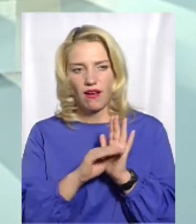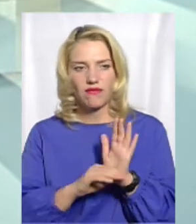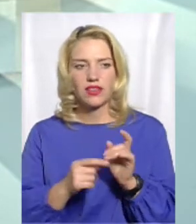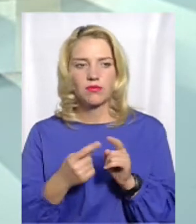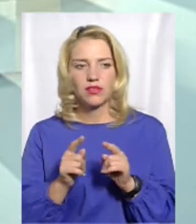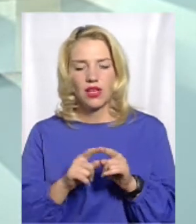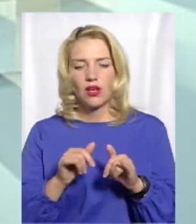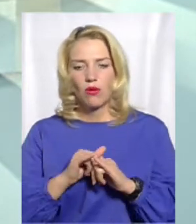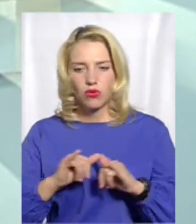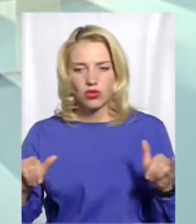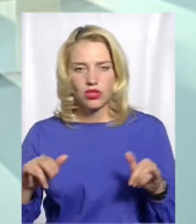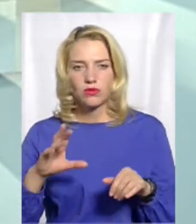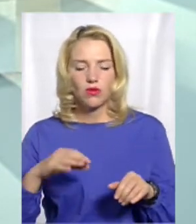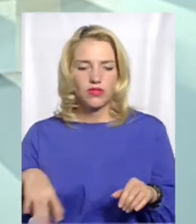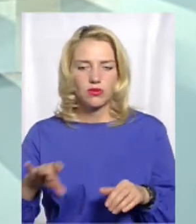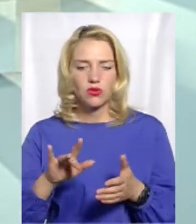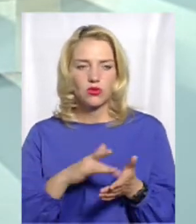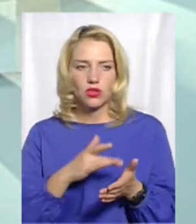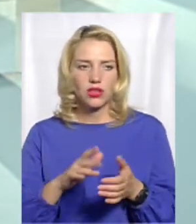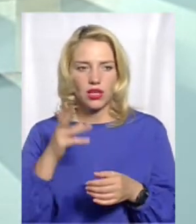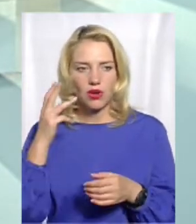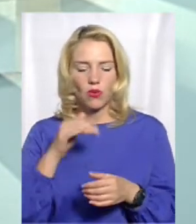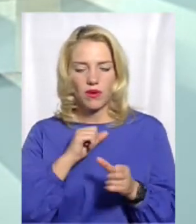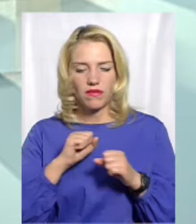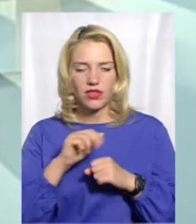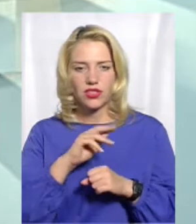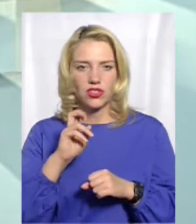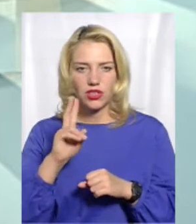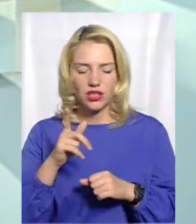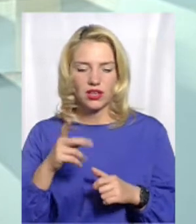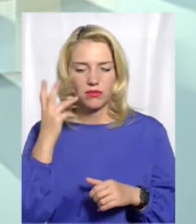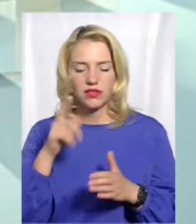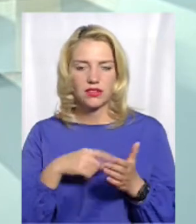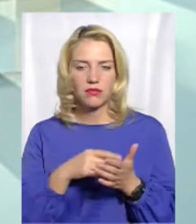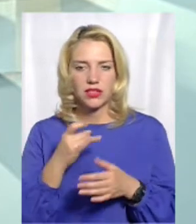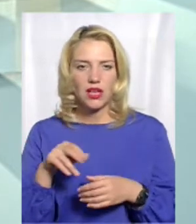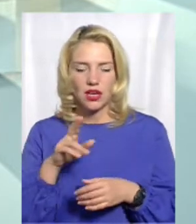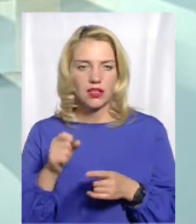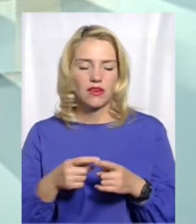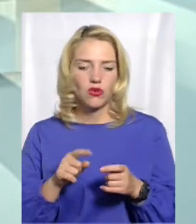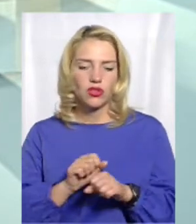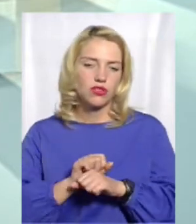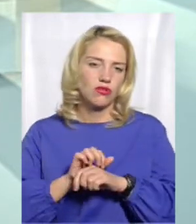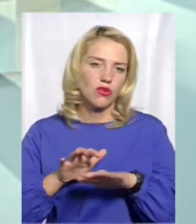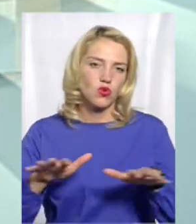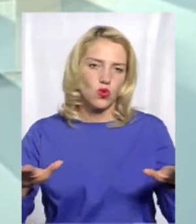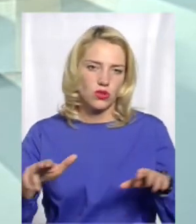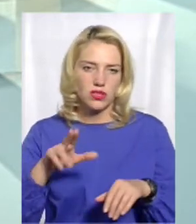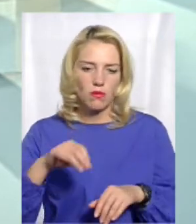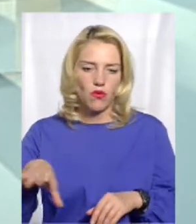всім сторінкам Хмельницька, групах, управління ЖКГ, Хмельницька міська рада. Вони розходяться по